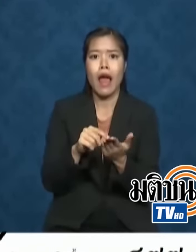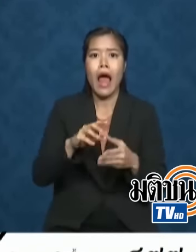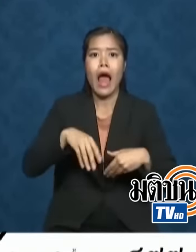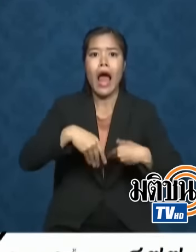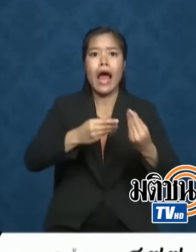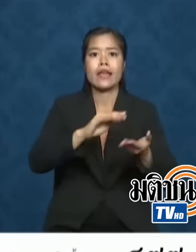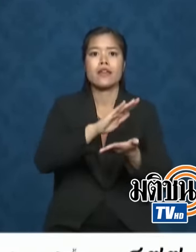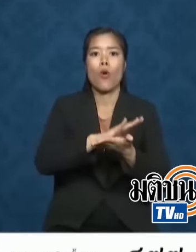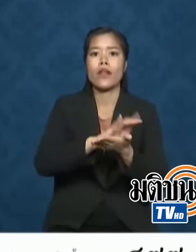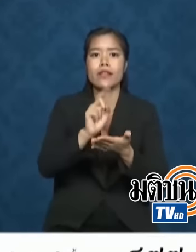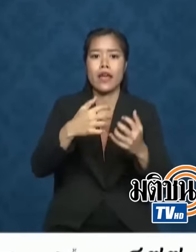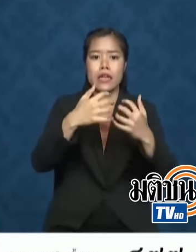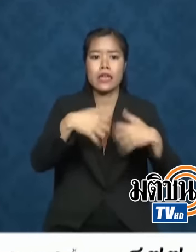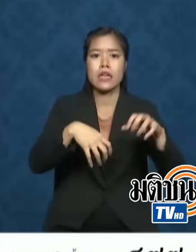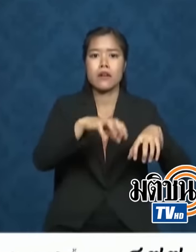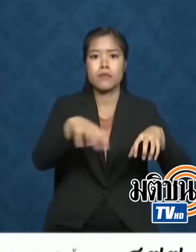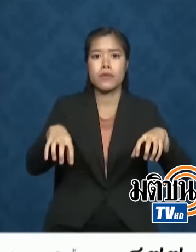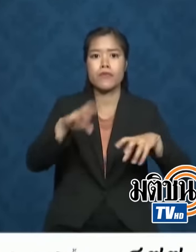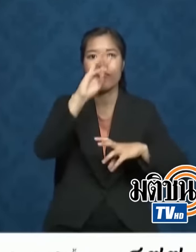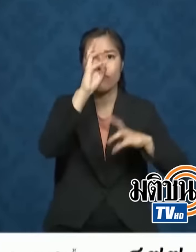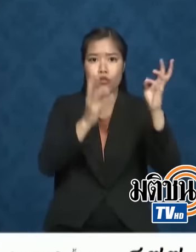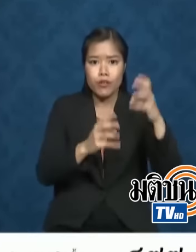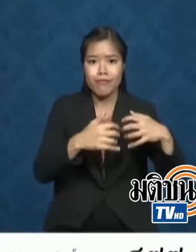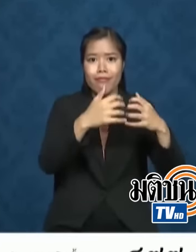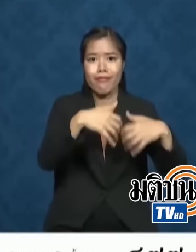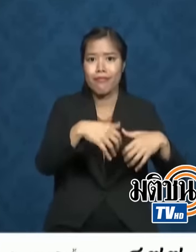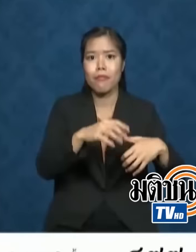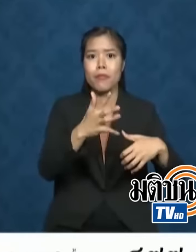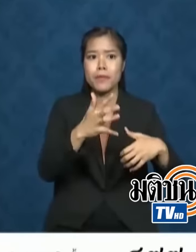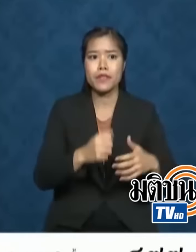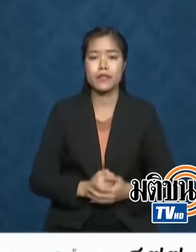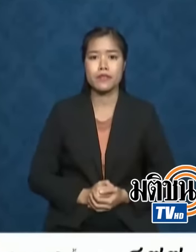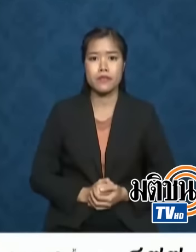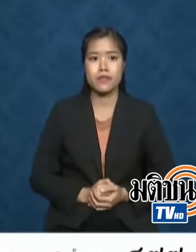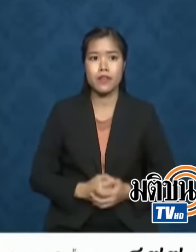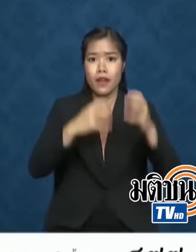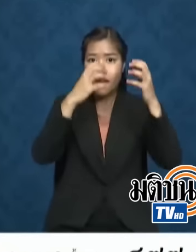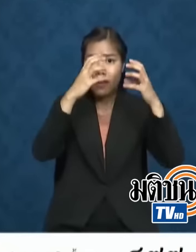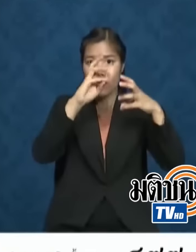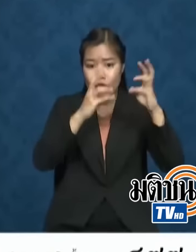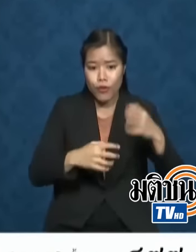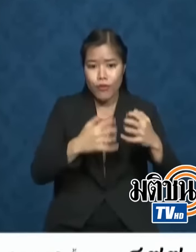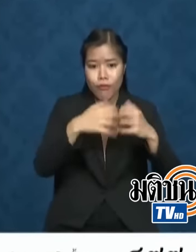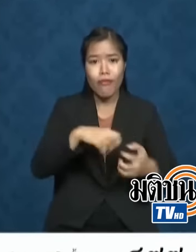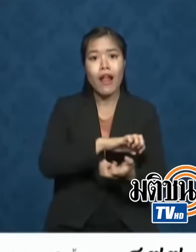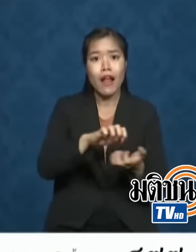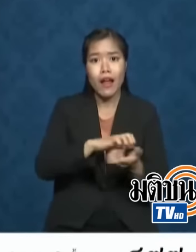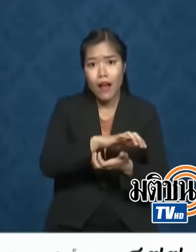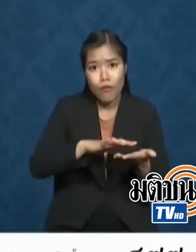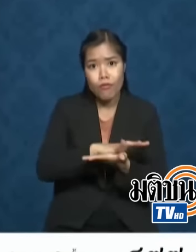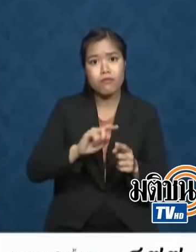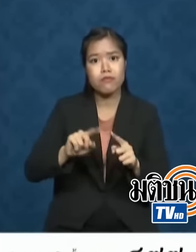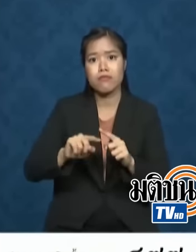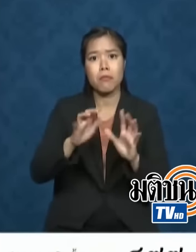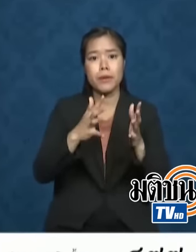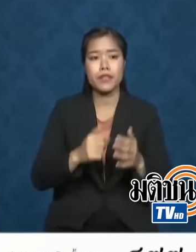ที่อยู่ในสังกัดกระทรวงเลยแม้แต่นิดเดียวผมตกหล่นตรงไหนไปหรือเปล่างบประมาณมันไปซ่อนอยู่ตรงไหนมันน่าอายมาก